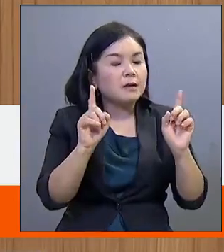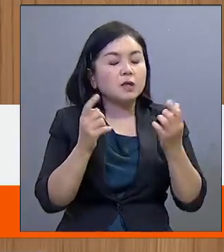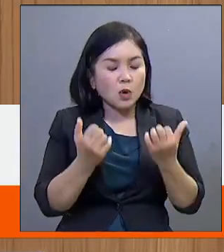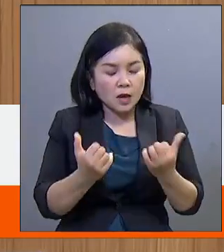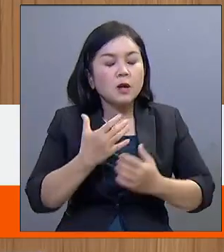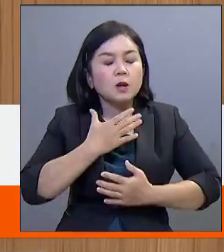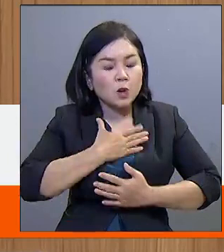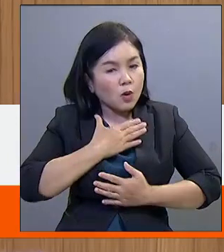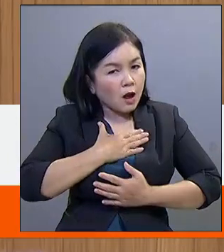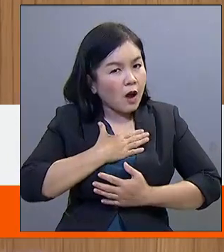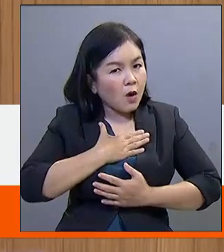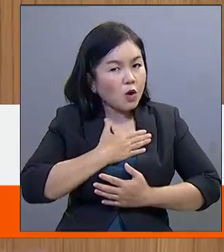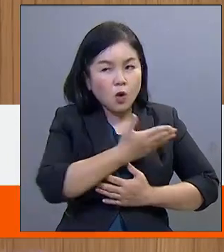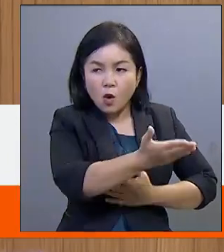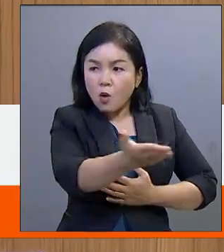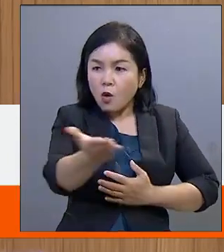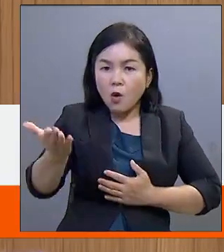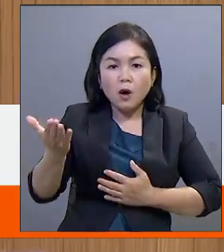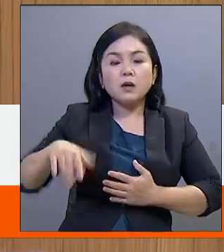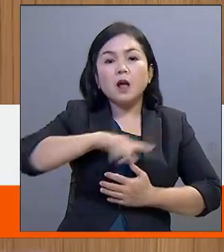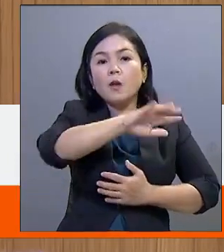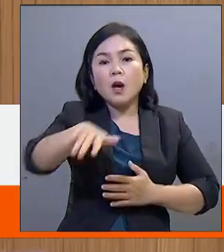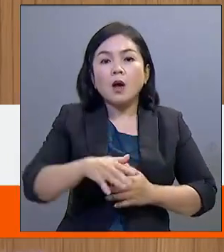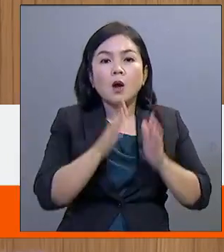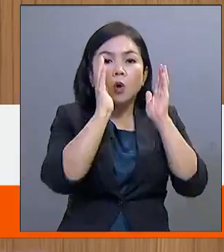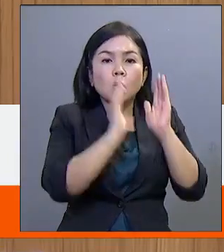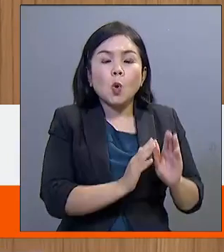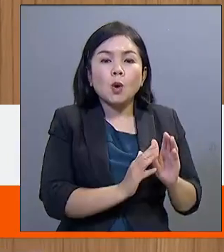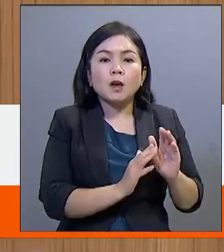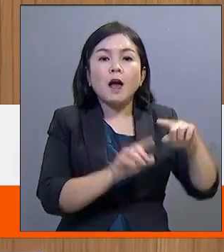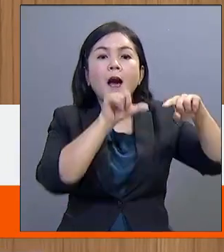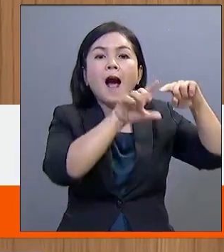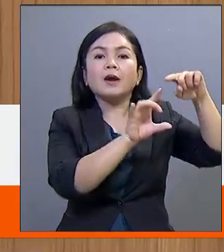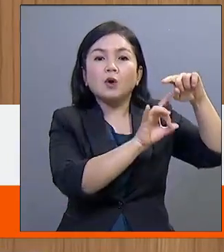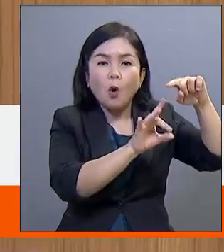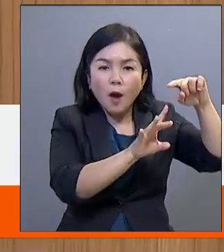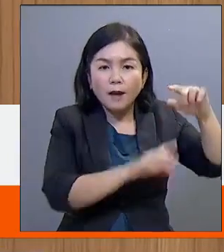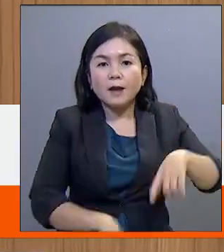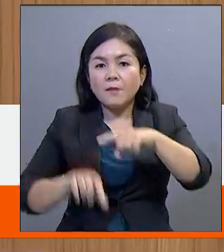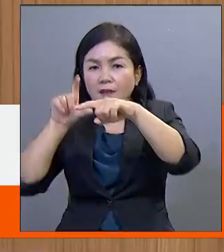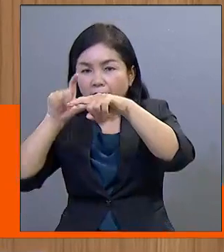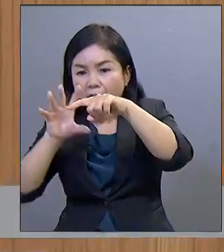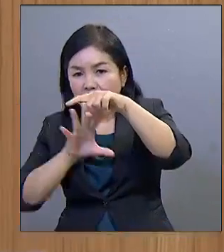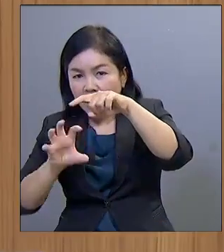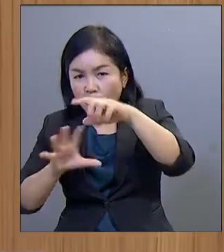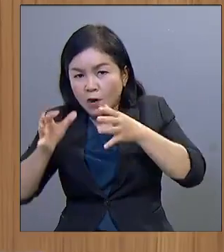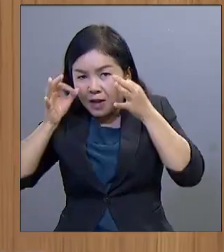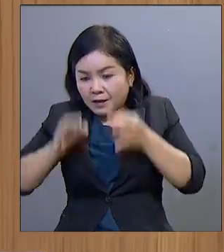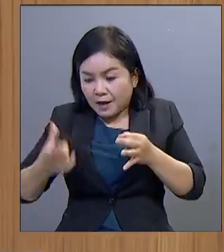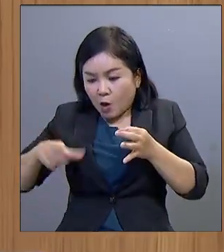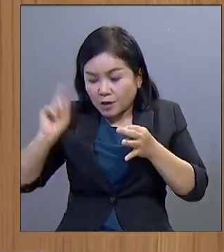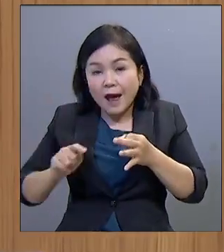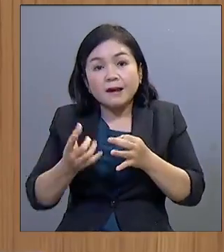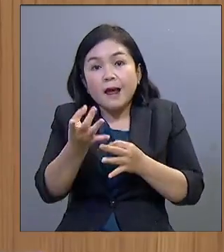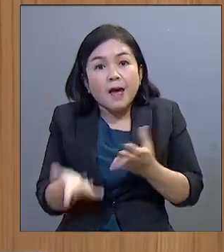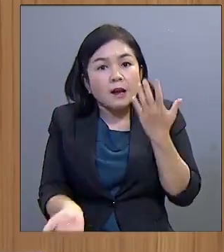ผมเองก็ขอเรีกร้องทุกฝ่ายนะครั ทั้งฝ่าย 100 ฝ่ายหาร 500ถ้ามีมติสารออกไปในรูปใด ขอใหทุกฝ